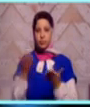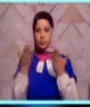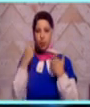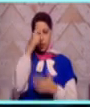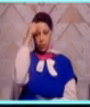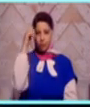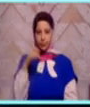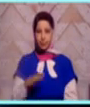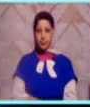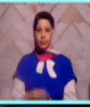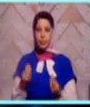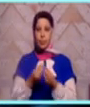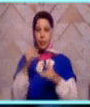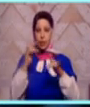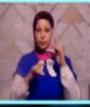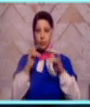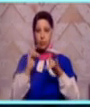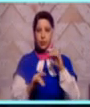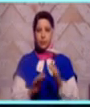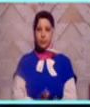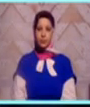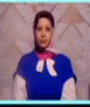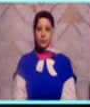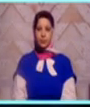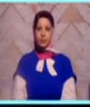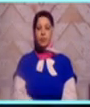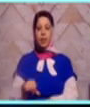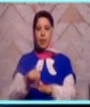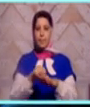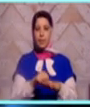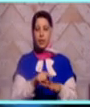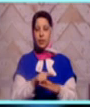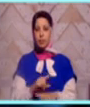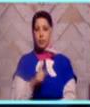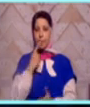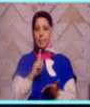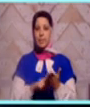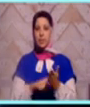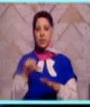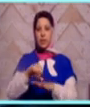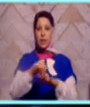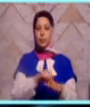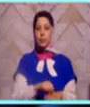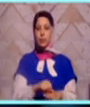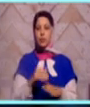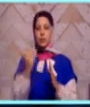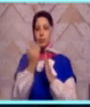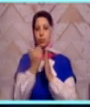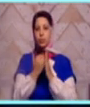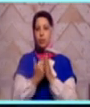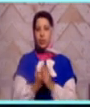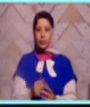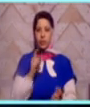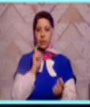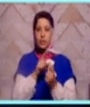كمان معروف بوجود الامطار اللي هي بتبقى امطار صيفيه او امطار في بعض المناطق، لكن بتبقى كلها حدوثها في جنوب الصعيد ما بتاثرش على